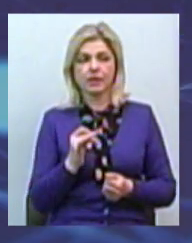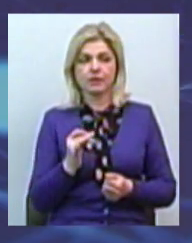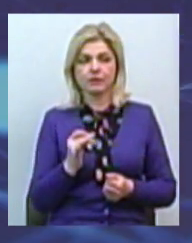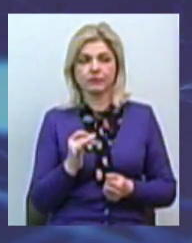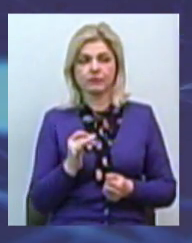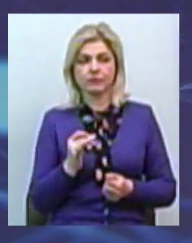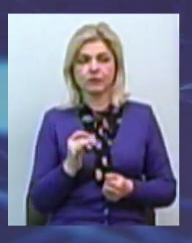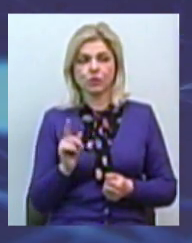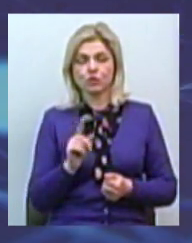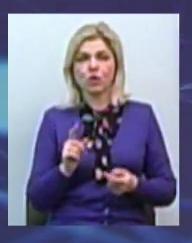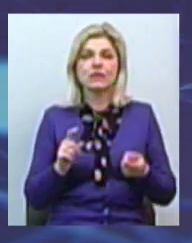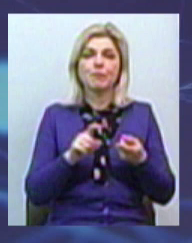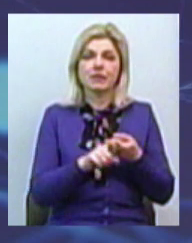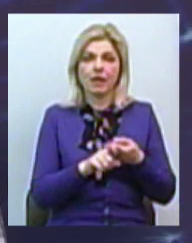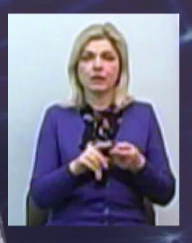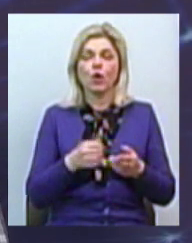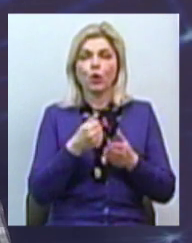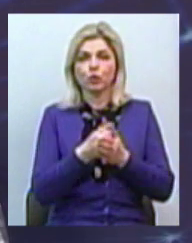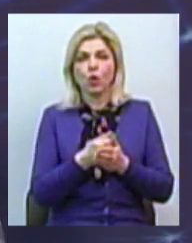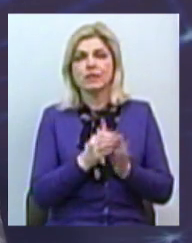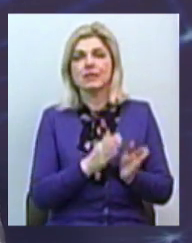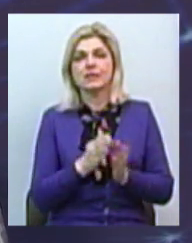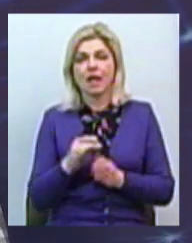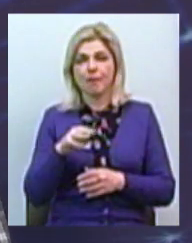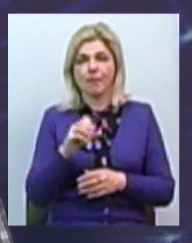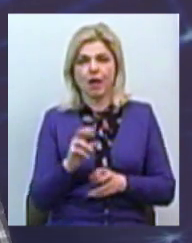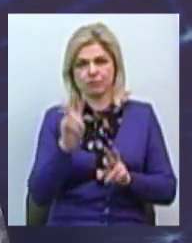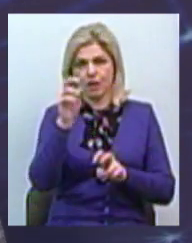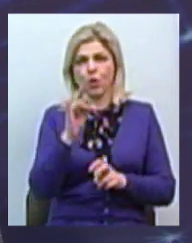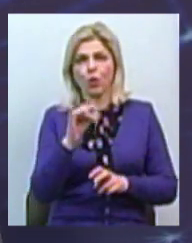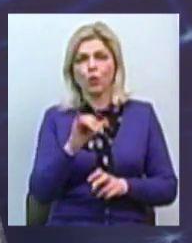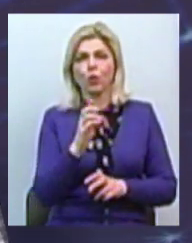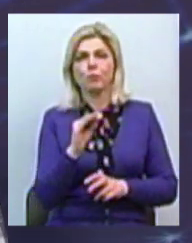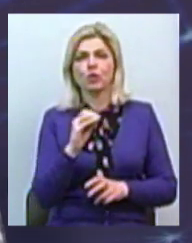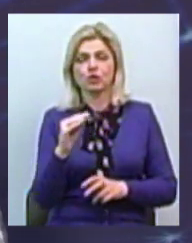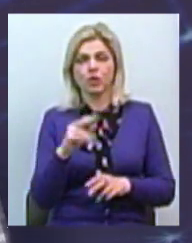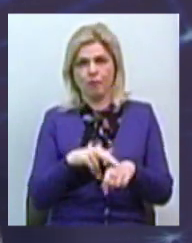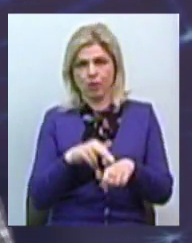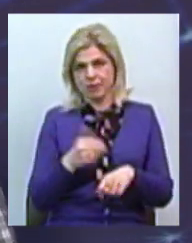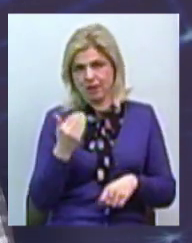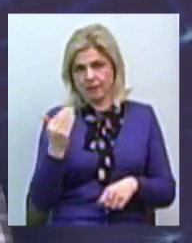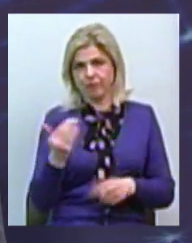вже під'єднано до системи Рубіш, якщо не помиляюся, поліцейської, яка